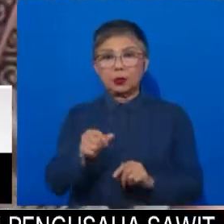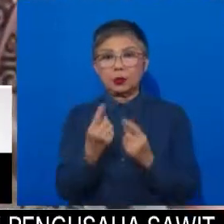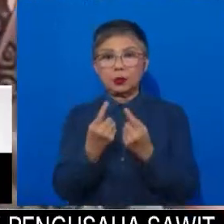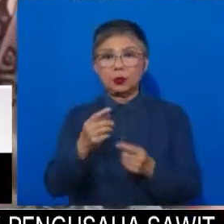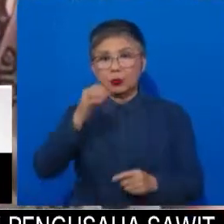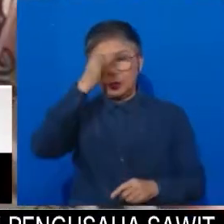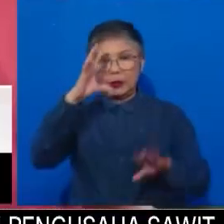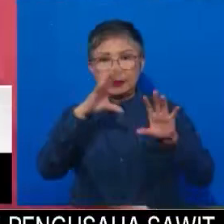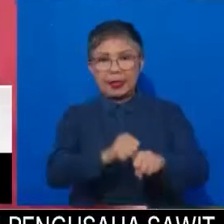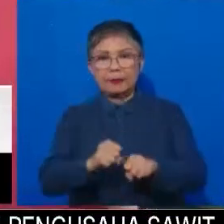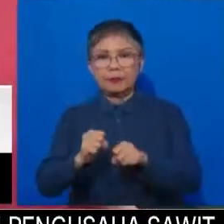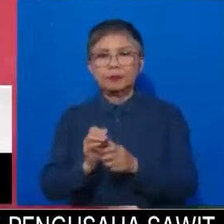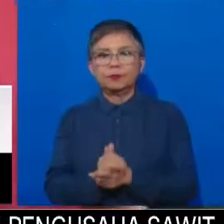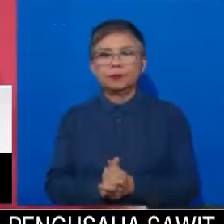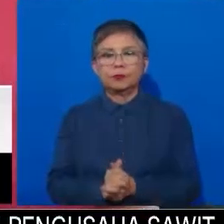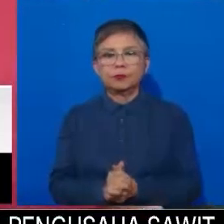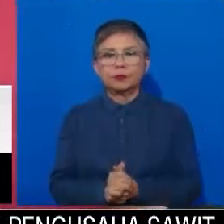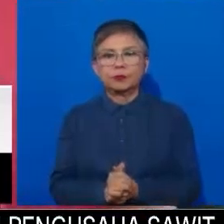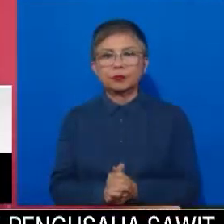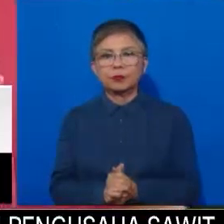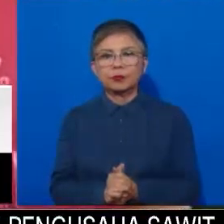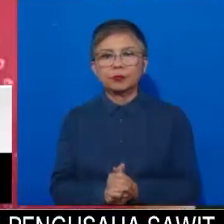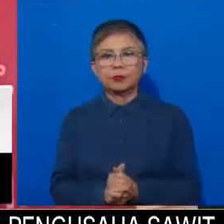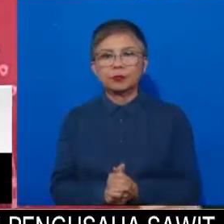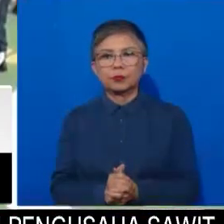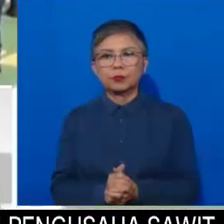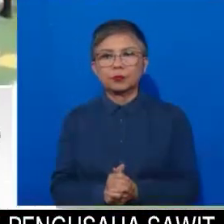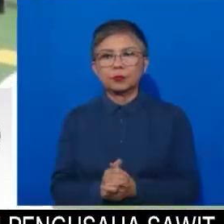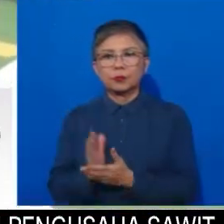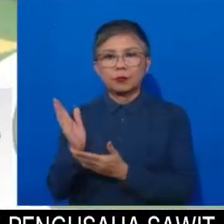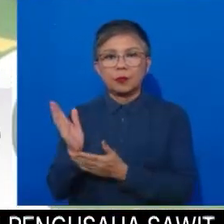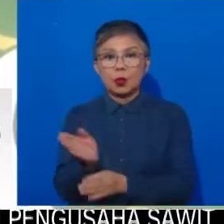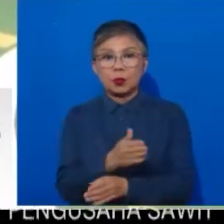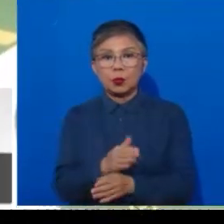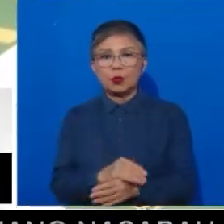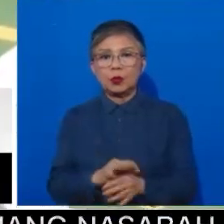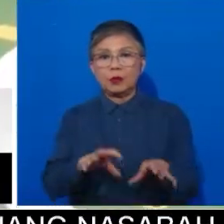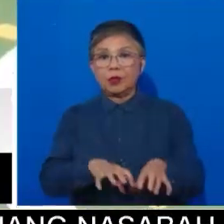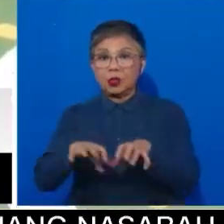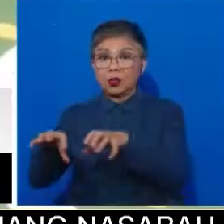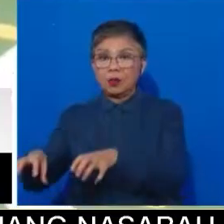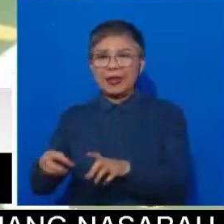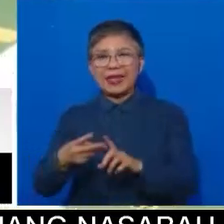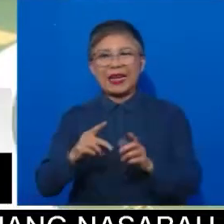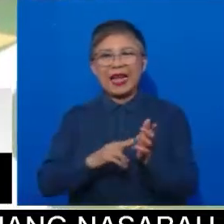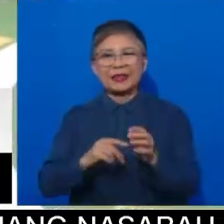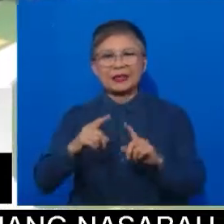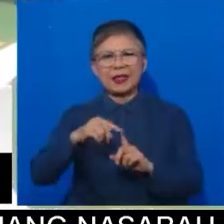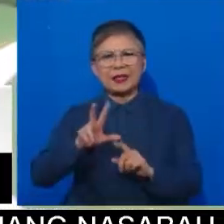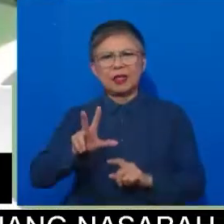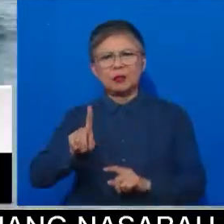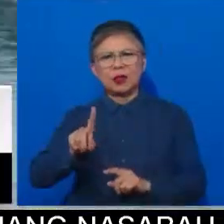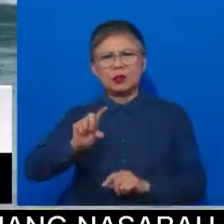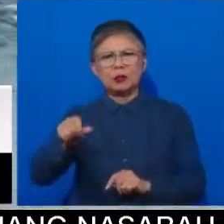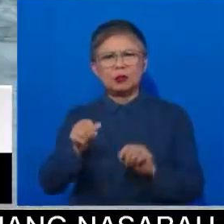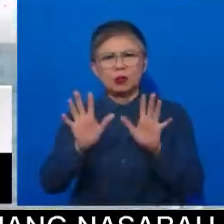Karimun, Kepulauan Riau oleh petugas Lanal Tanjung Balai Karimun. Sebelumnya mereka dievakuasi oleh Basarnas pada 30 September karena